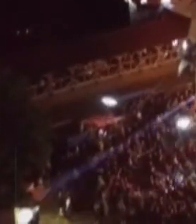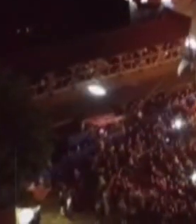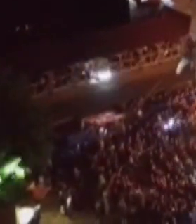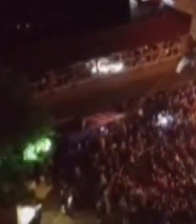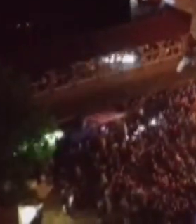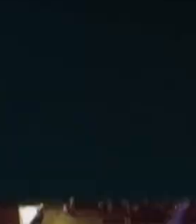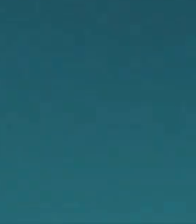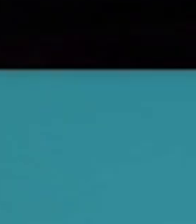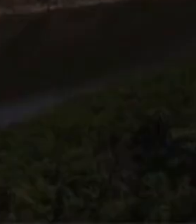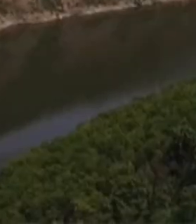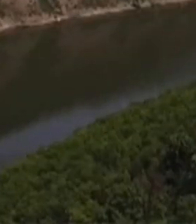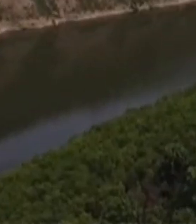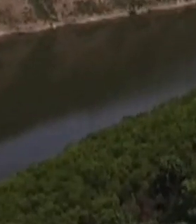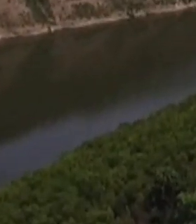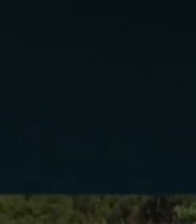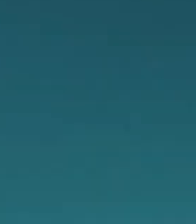Музика